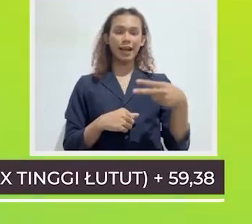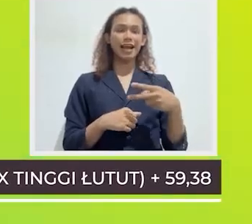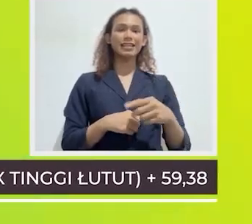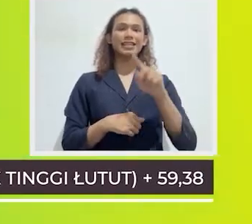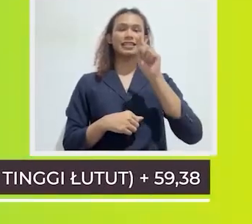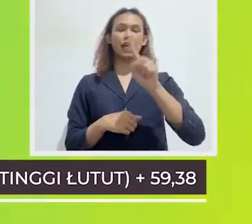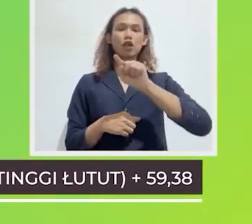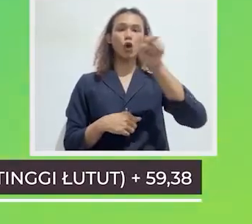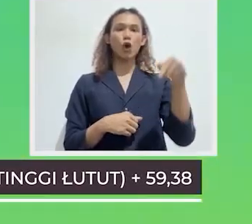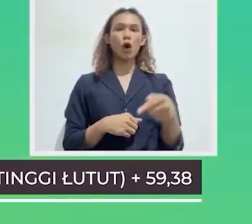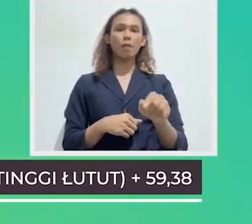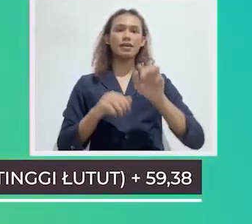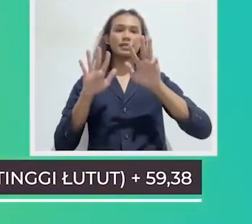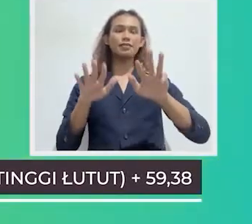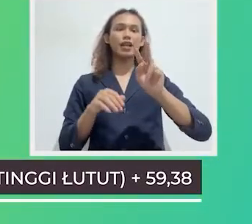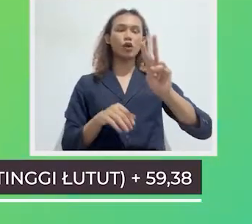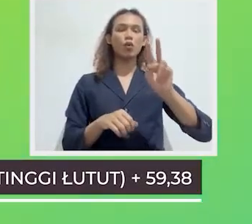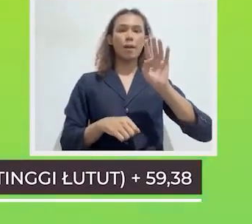sama dengan